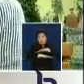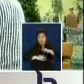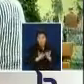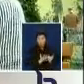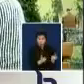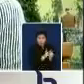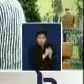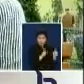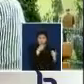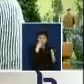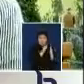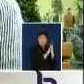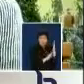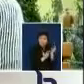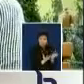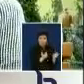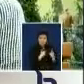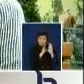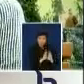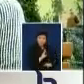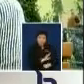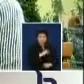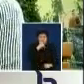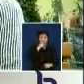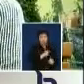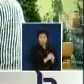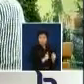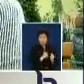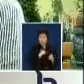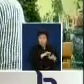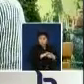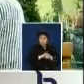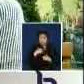ดิบที่ดีแล้วก็มีเอกลักษณ์ของตนเองก็ถ้าเรามีความร่ว